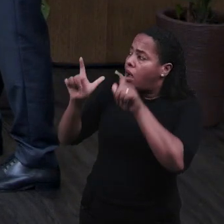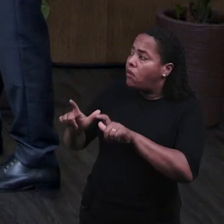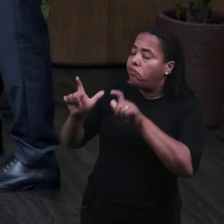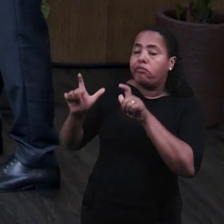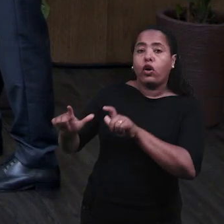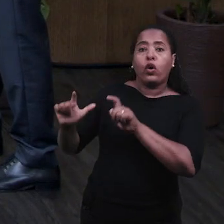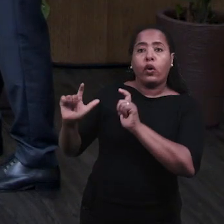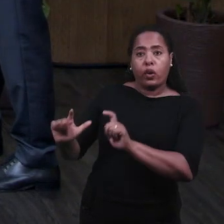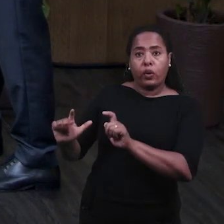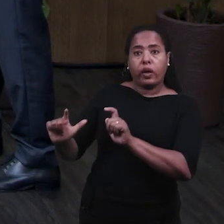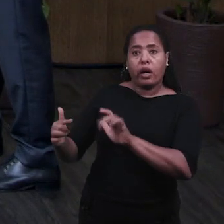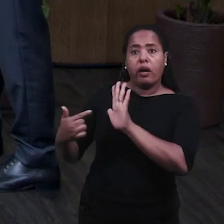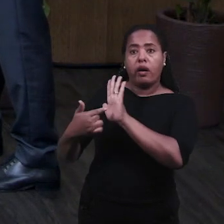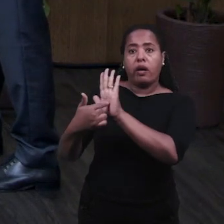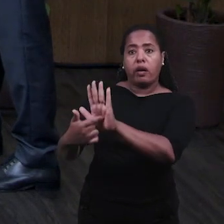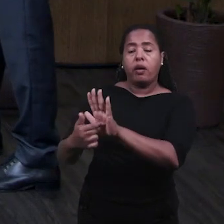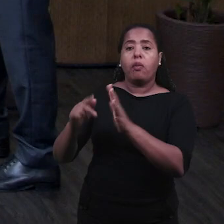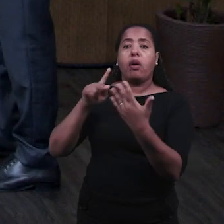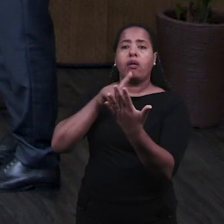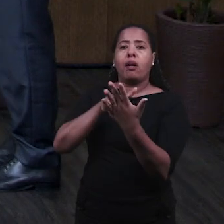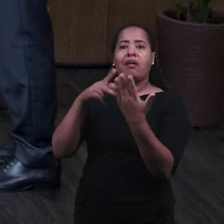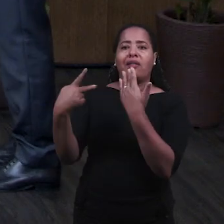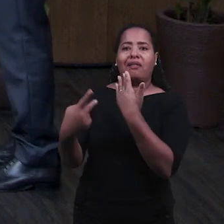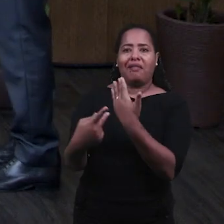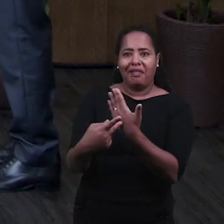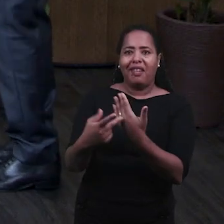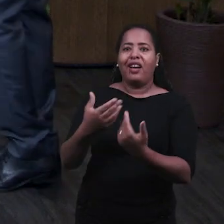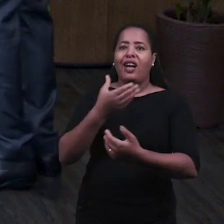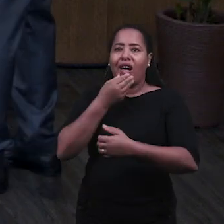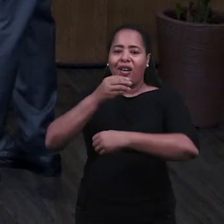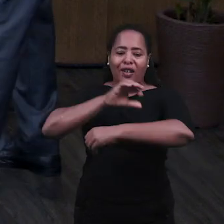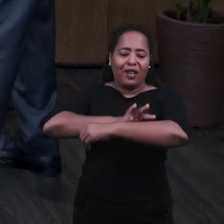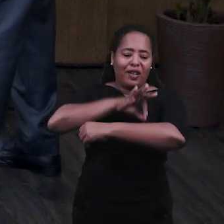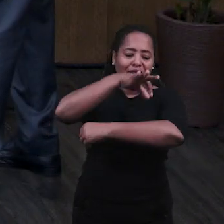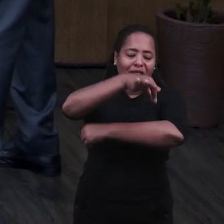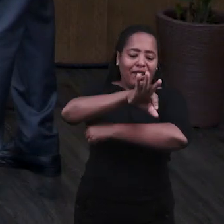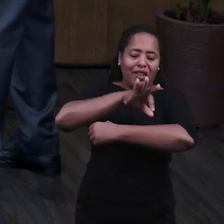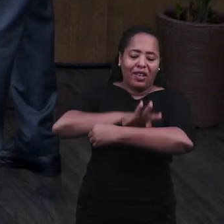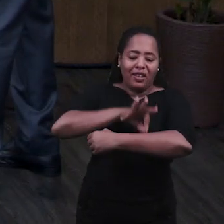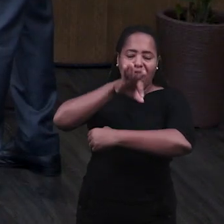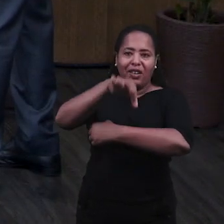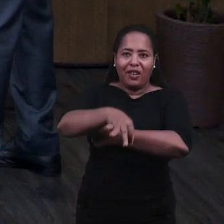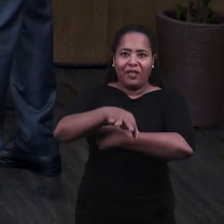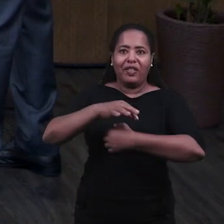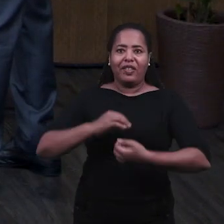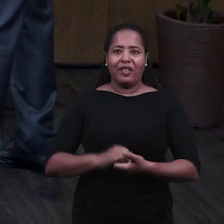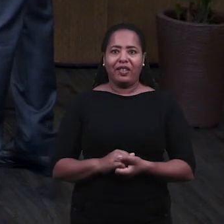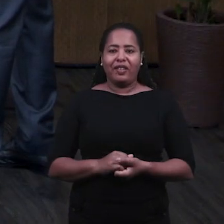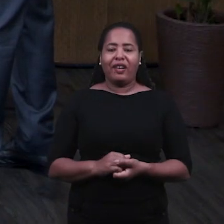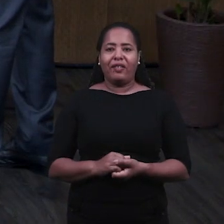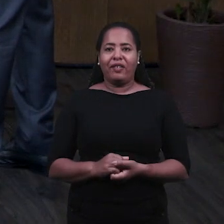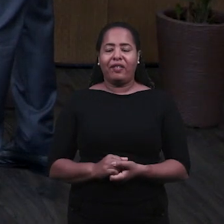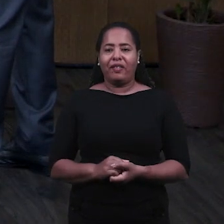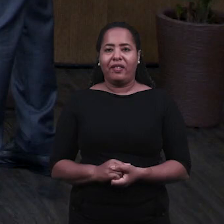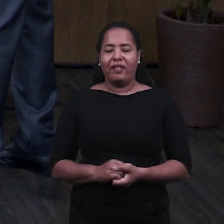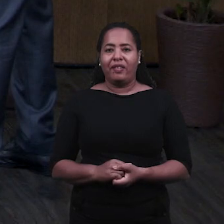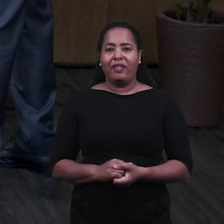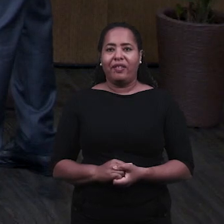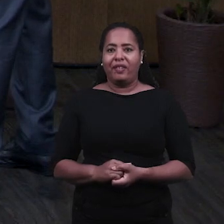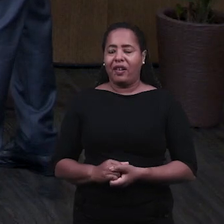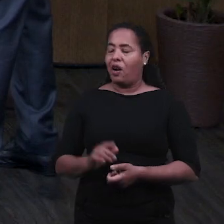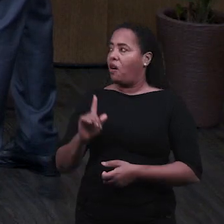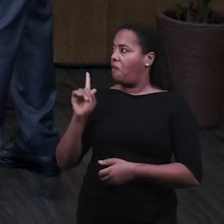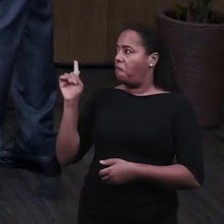zoom sur l'endroit où la parabole du semeur a été proférée. Exactement. Ici se trouve la mer de